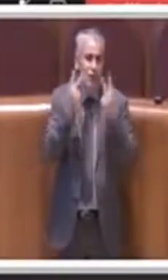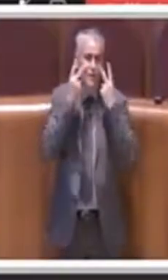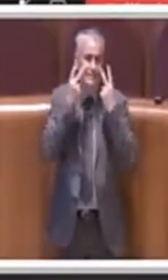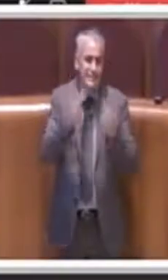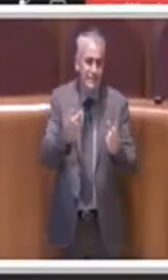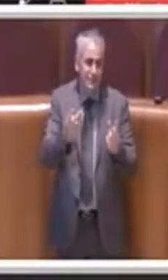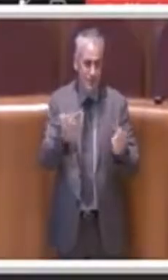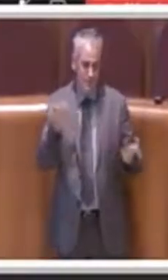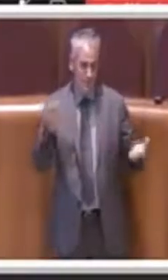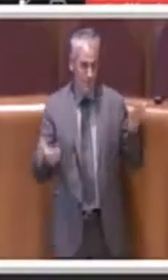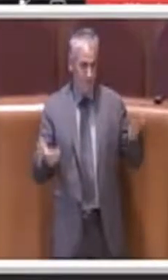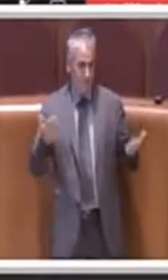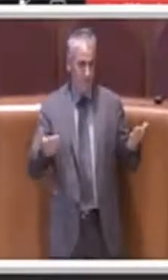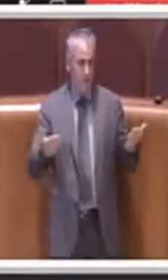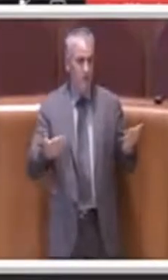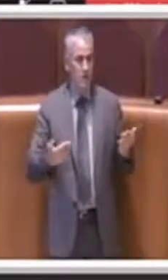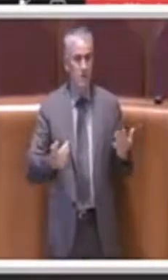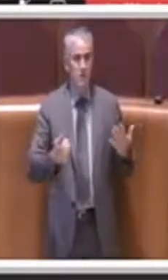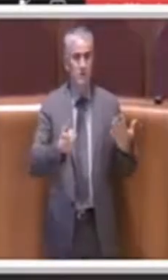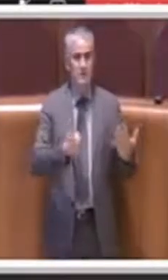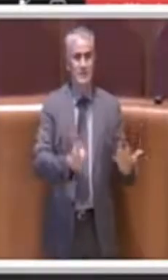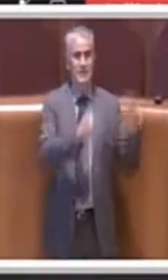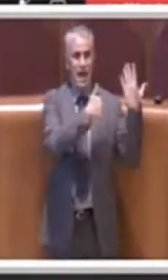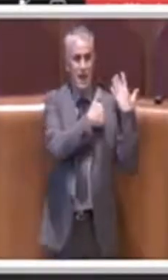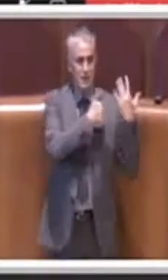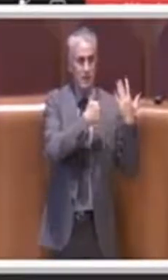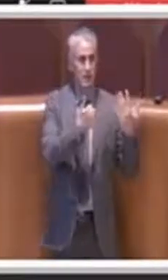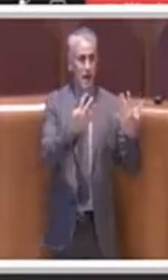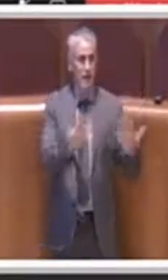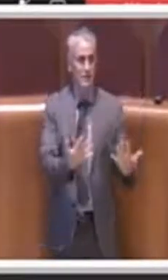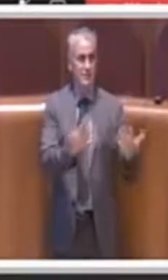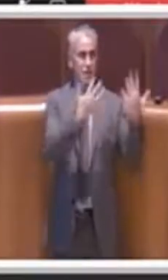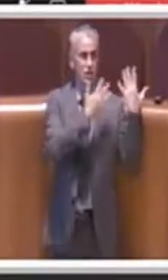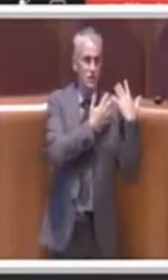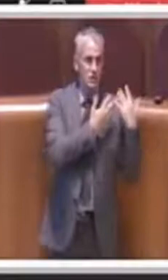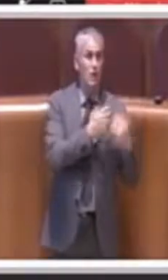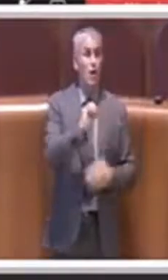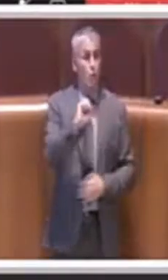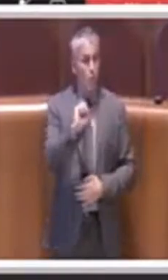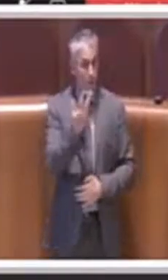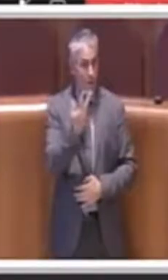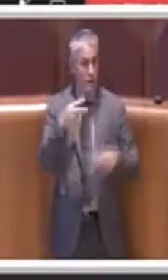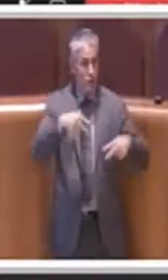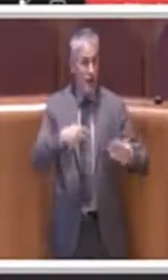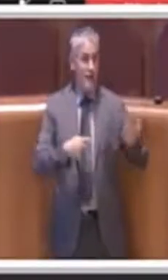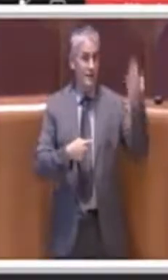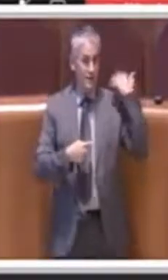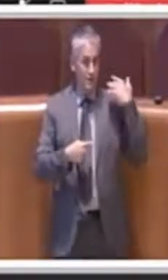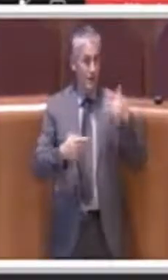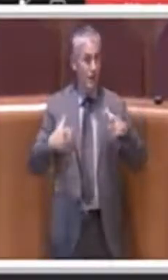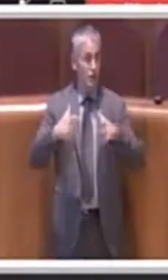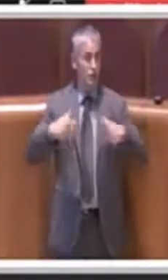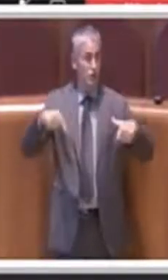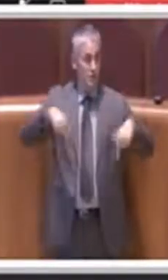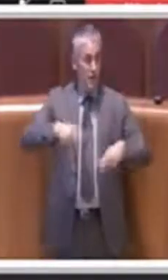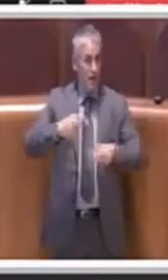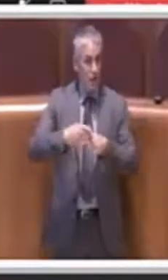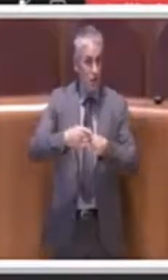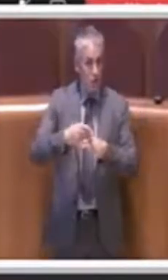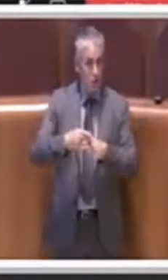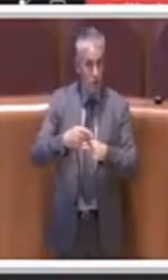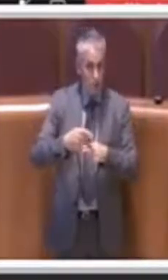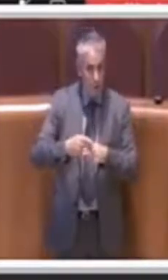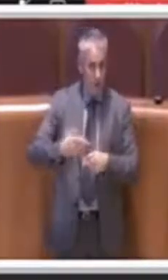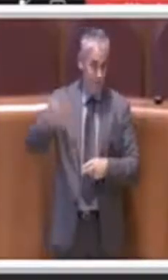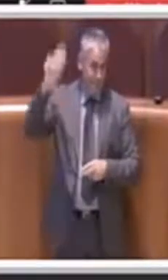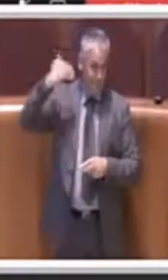a 6, 10 anni fa, 15 anni fa, quando in questa città, come dire, per un motivo o